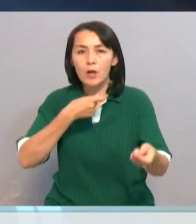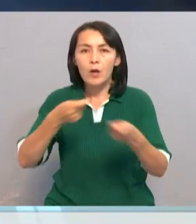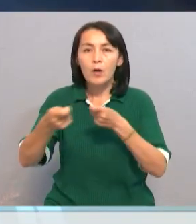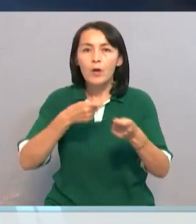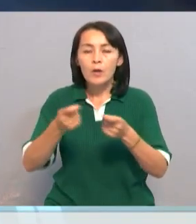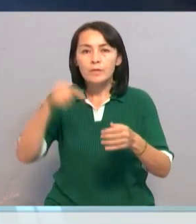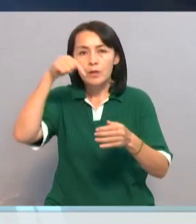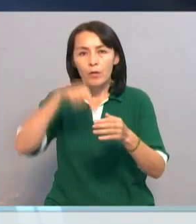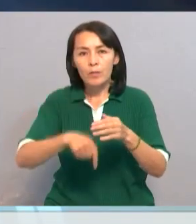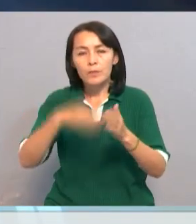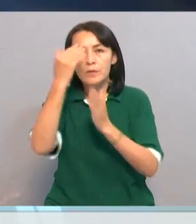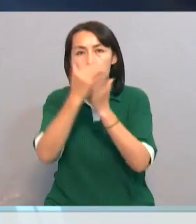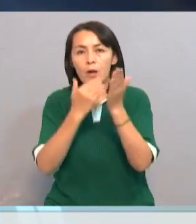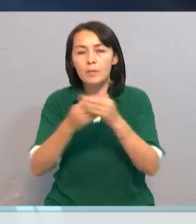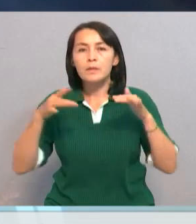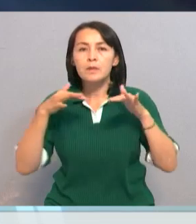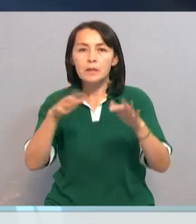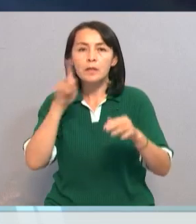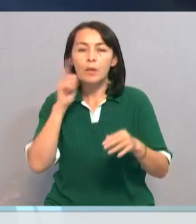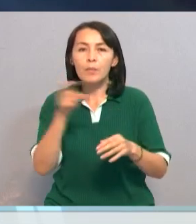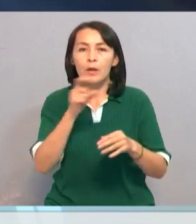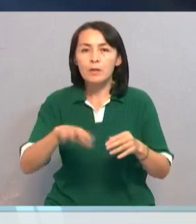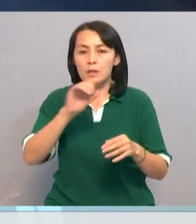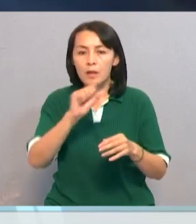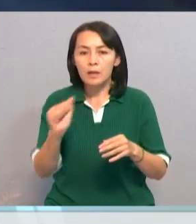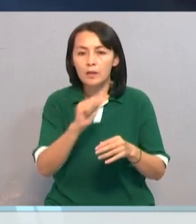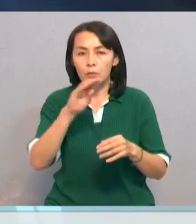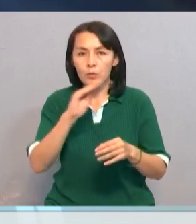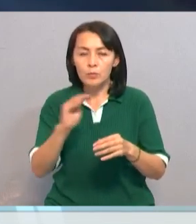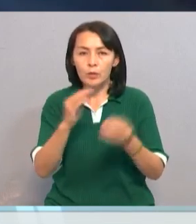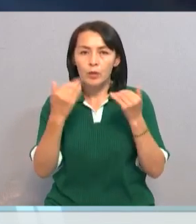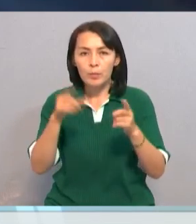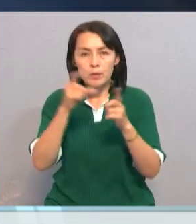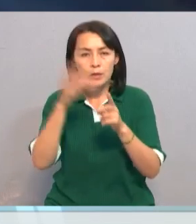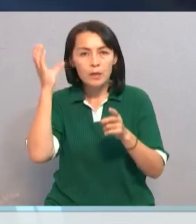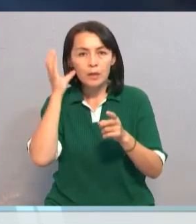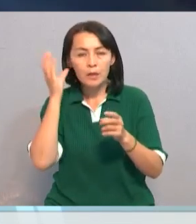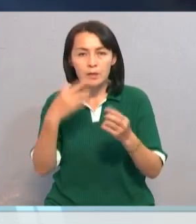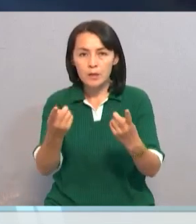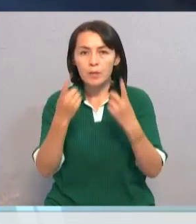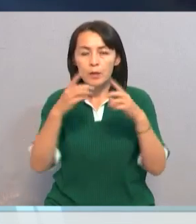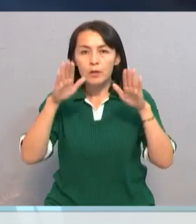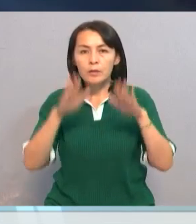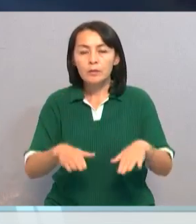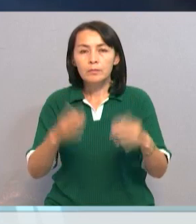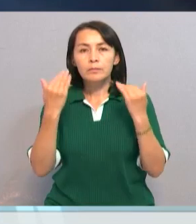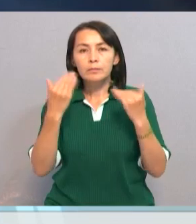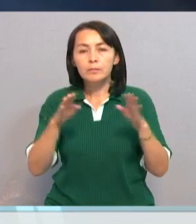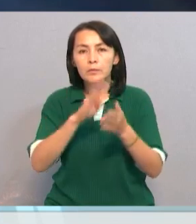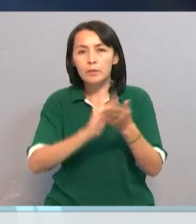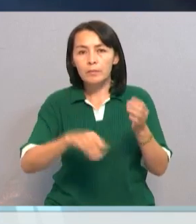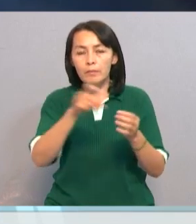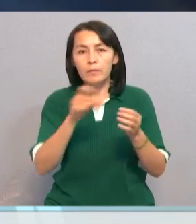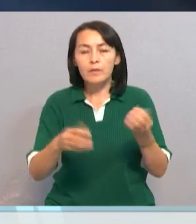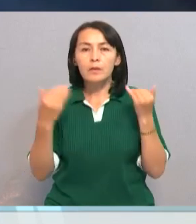управления внутренней политики по делам молодежи Айгерим Жумагулова. По ее словам, великая роль и влияние